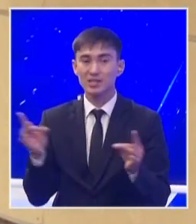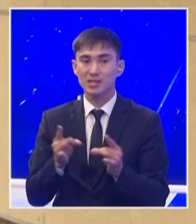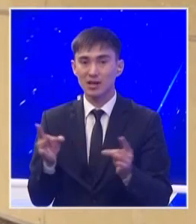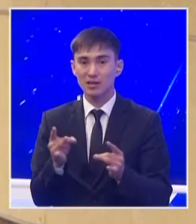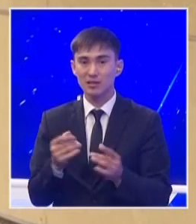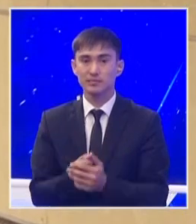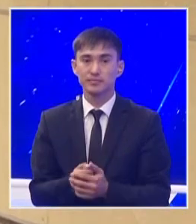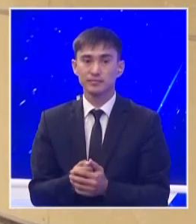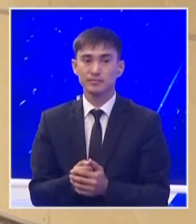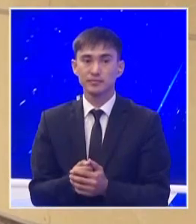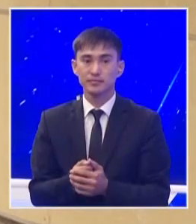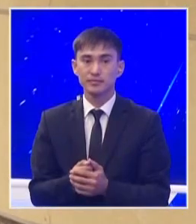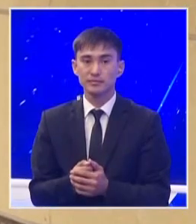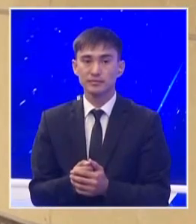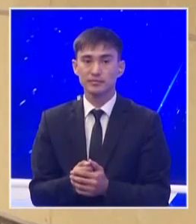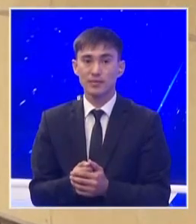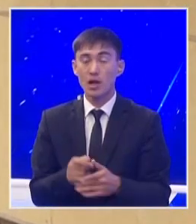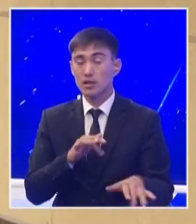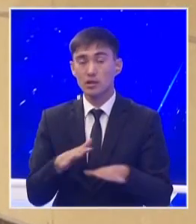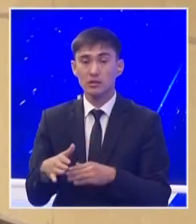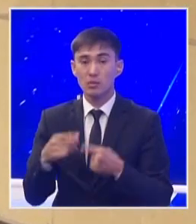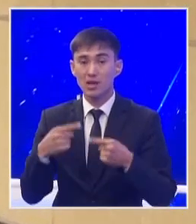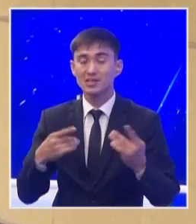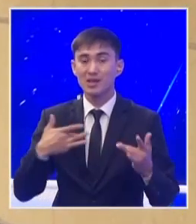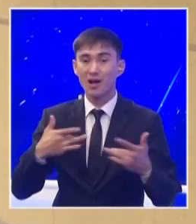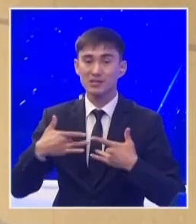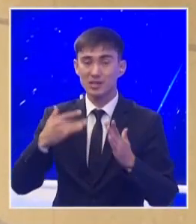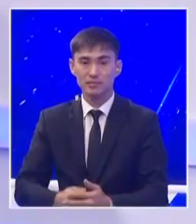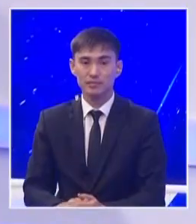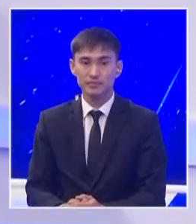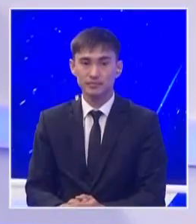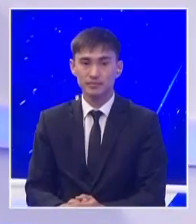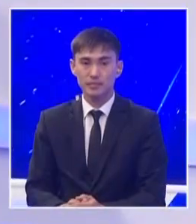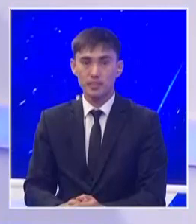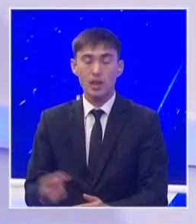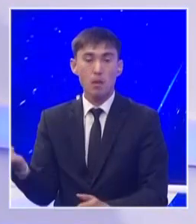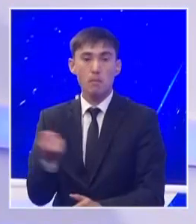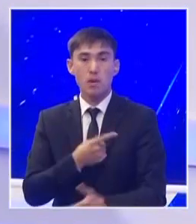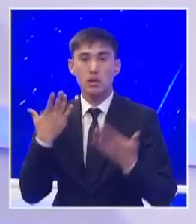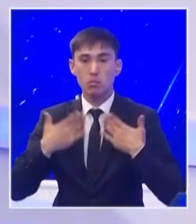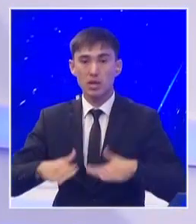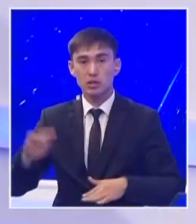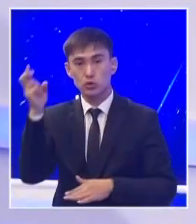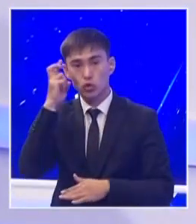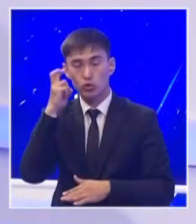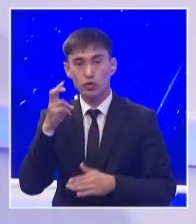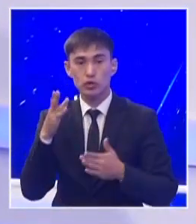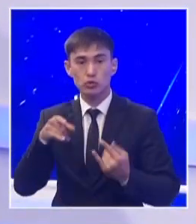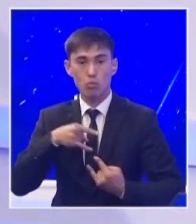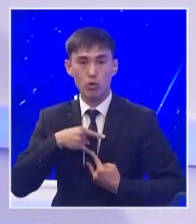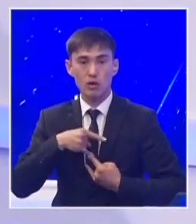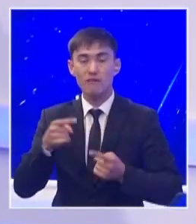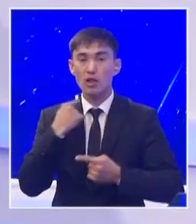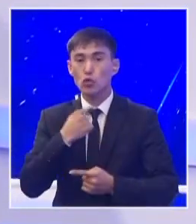рестораны и делают нам разные концерты. Белые платья, черные смокинги. В